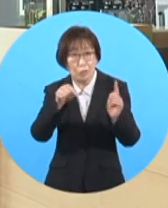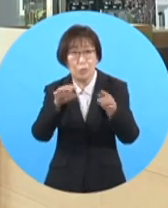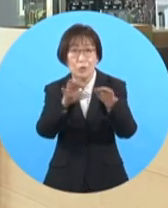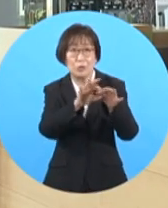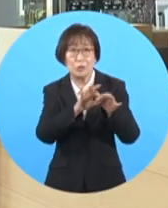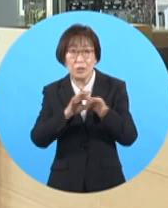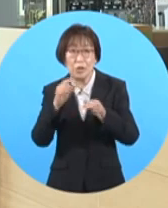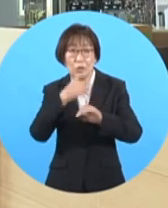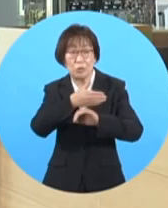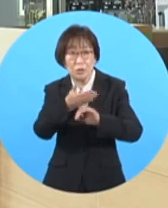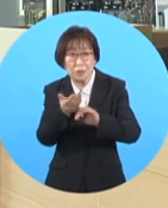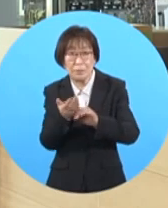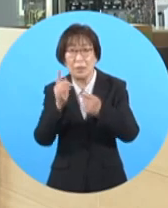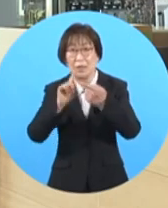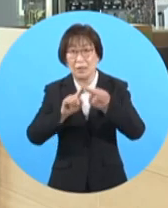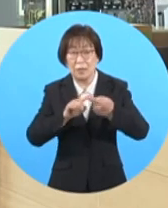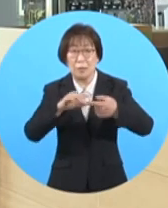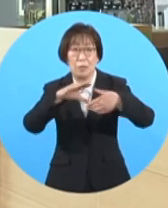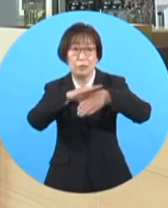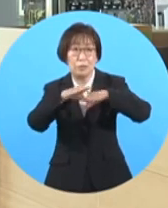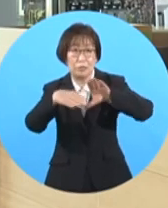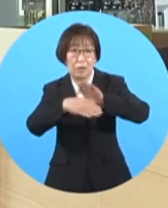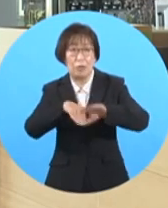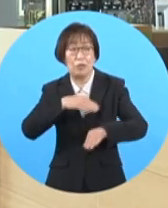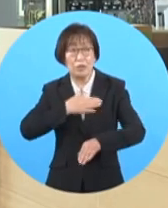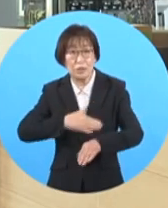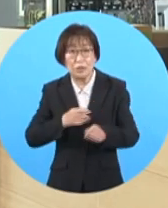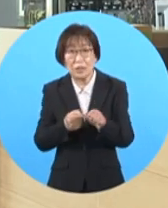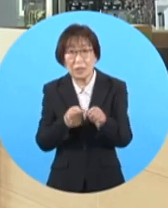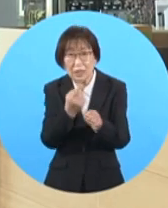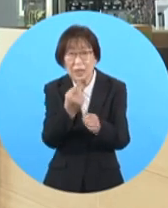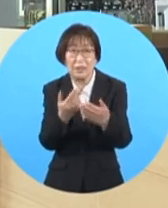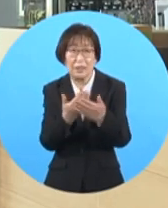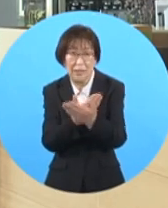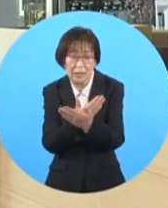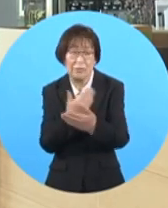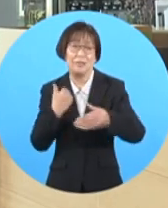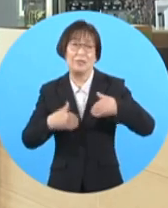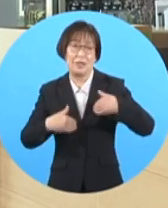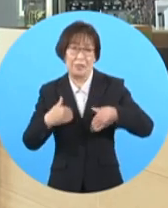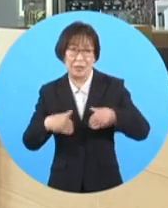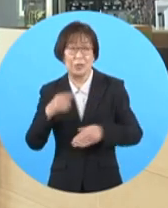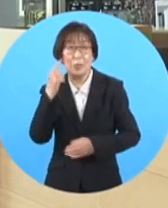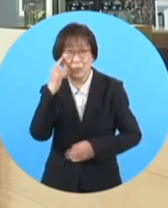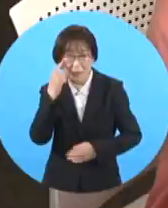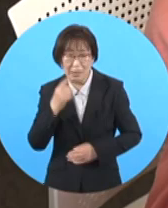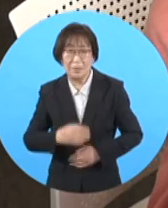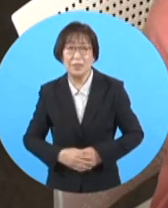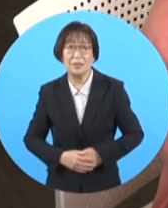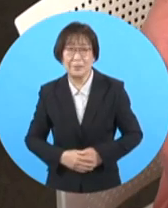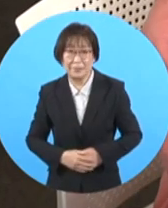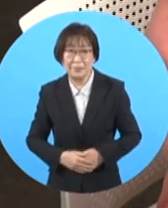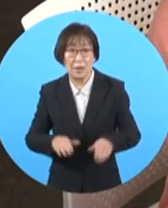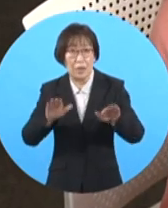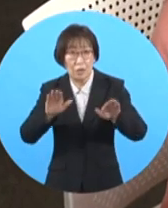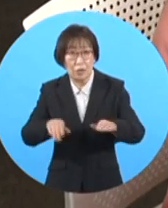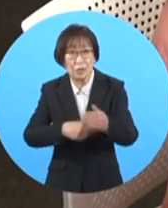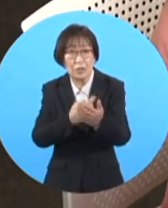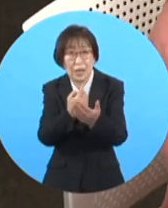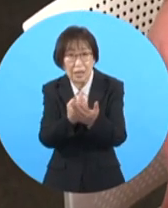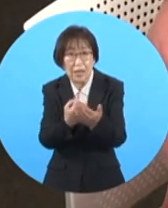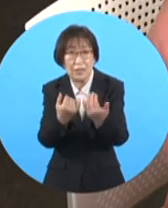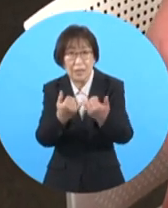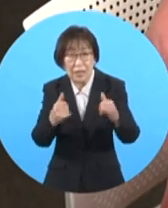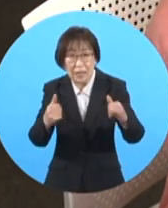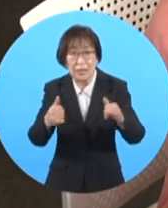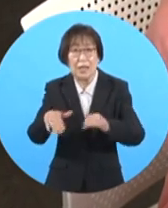徳島ならではの文化を知るきっかけになってくれれば幸いかなと思ってます。今日ご参加いただいた方